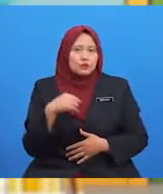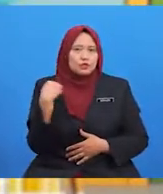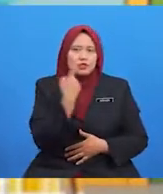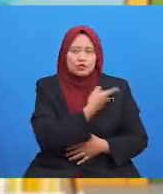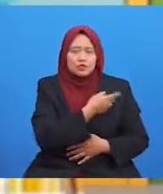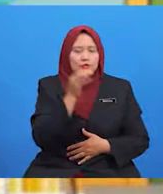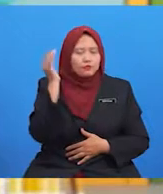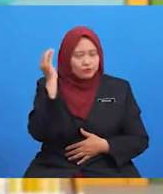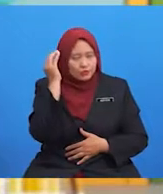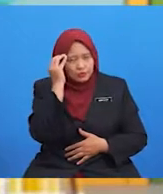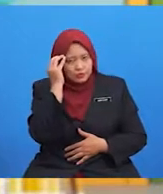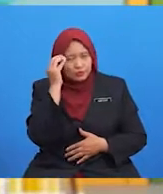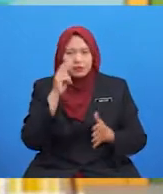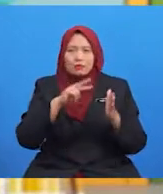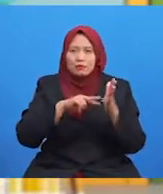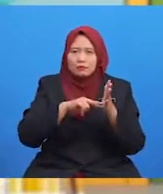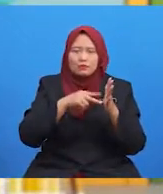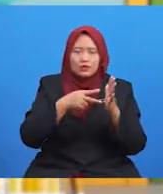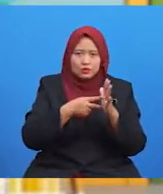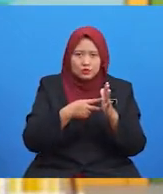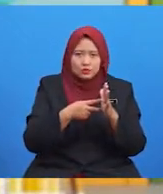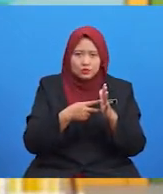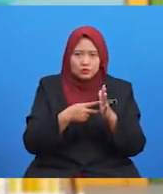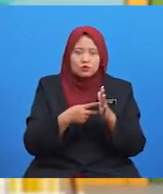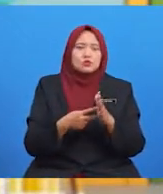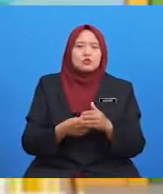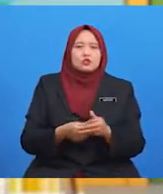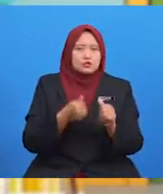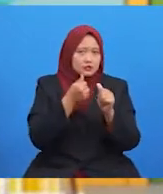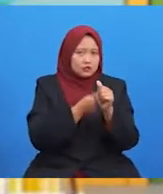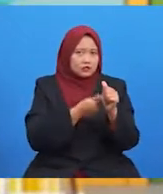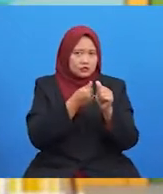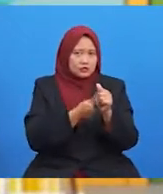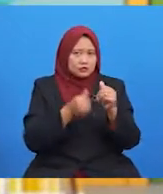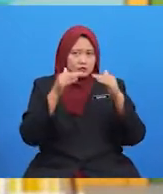rangkap yang ingin disampaikan oleh penyajar.